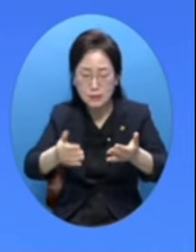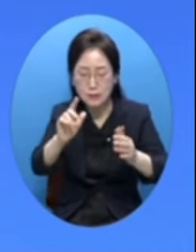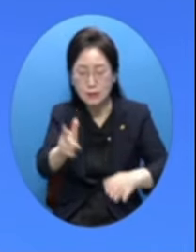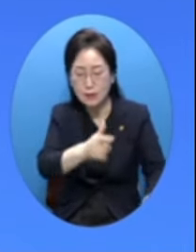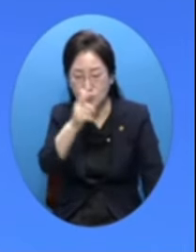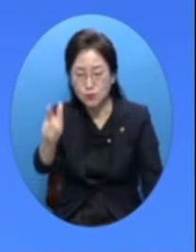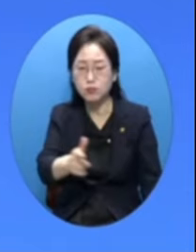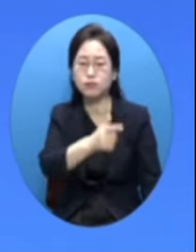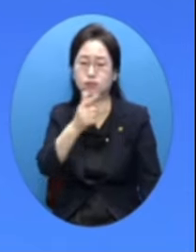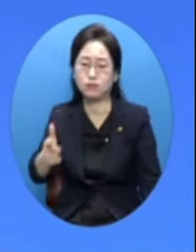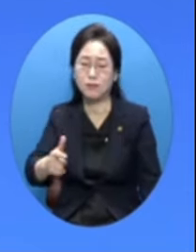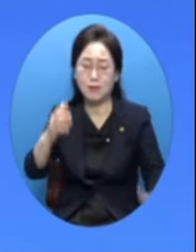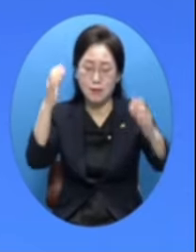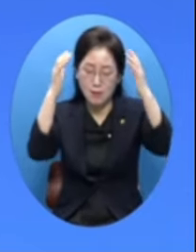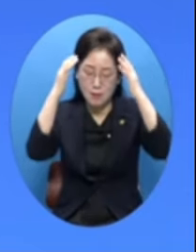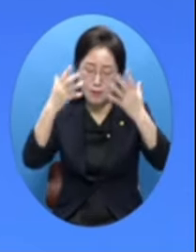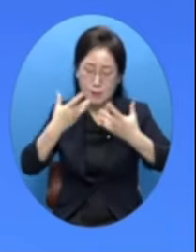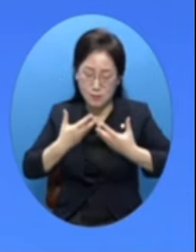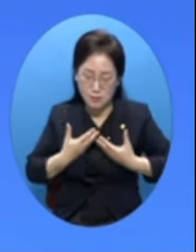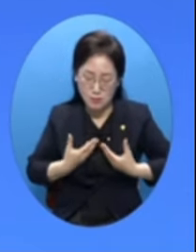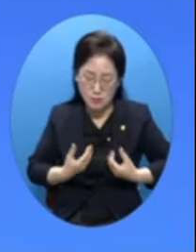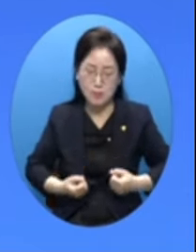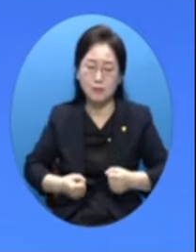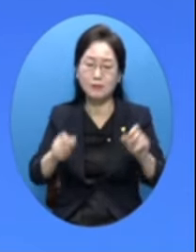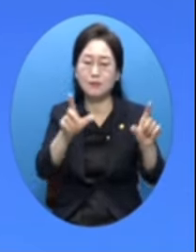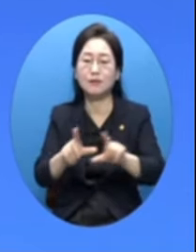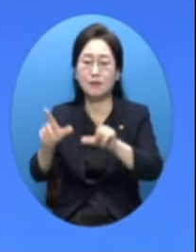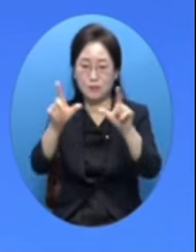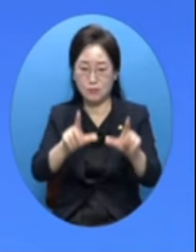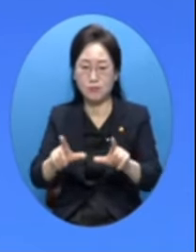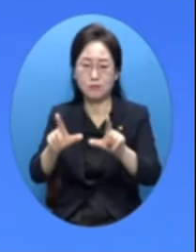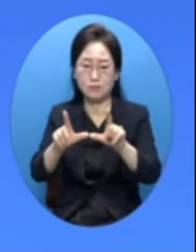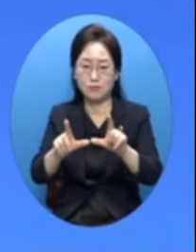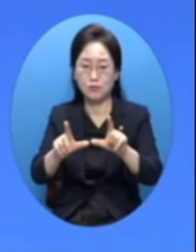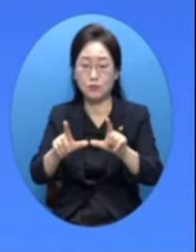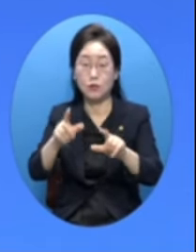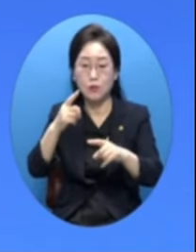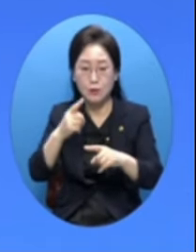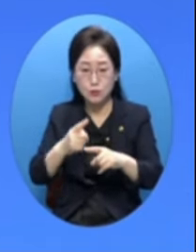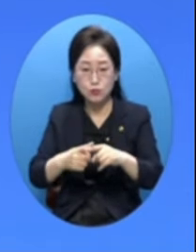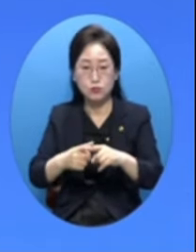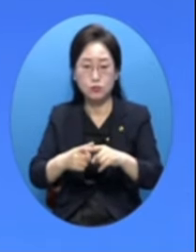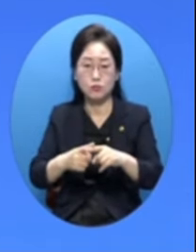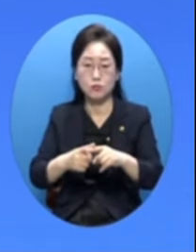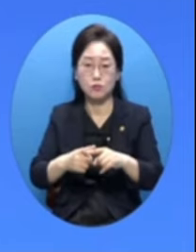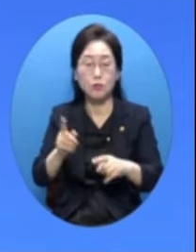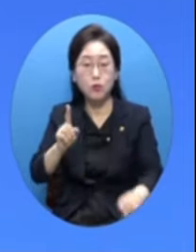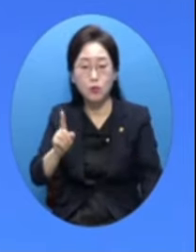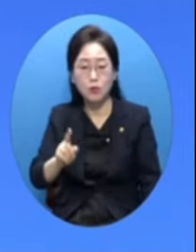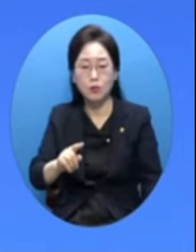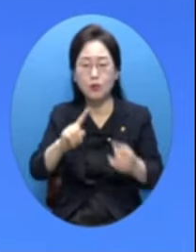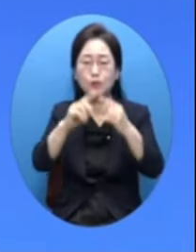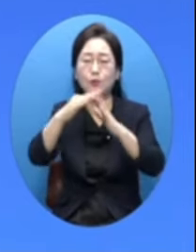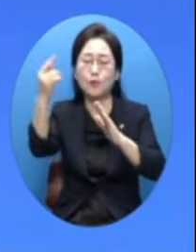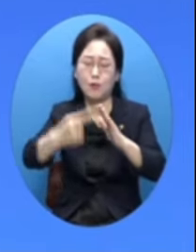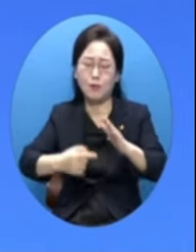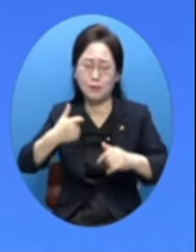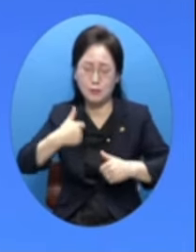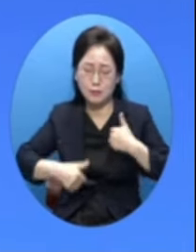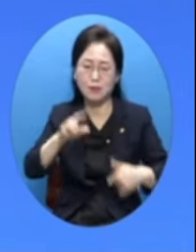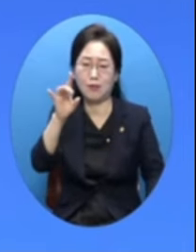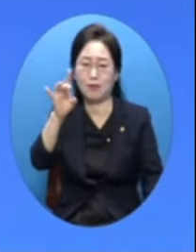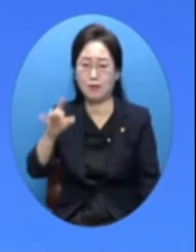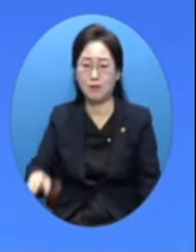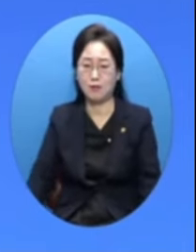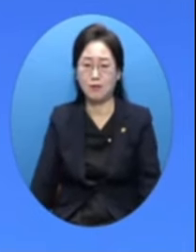고통과 절망의 삶을 살아가는 가운데 그저 유일한 기쁨은 유일한 희망은 교회 나서 예배드리는 것입니다. 교회